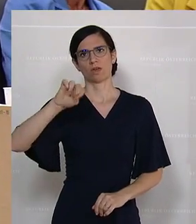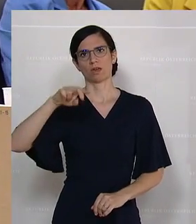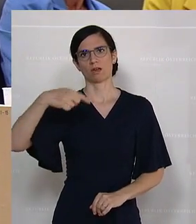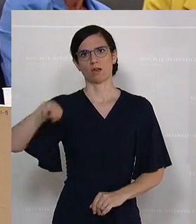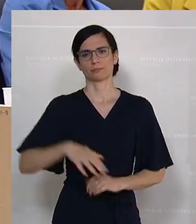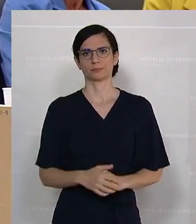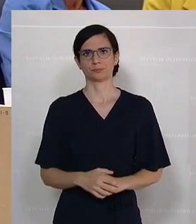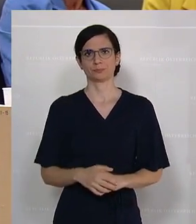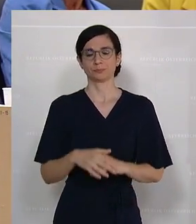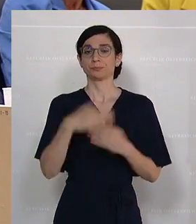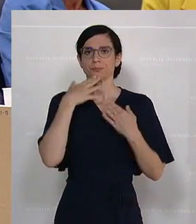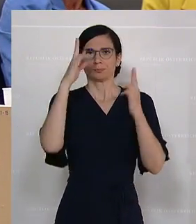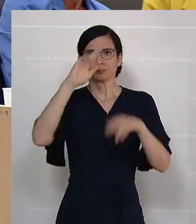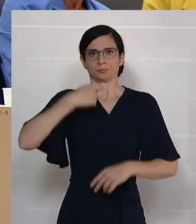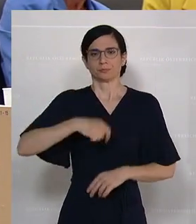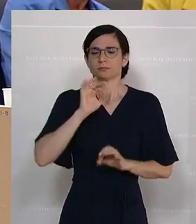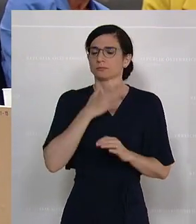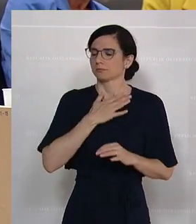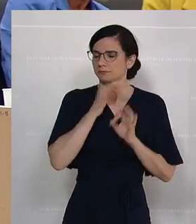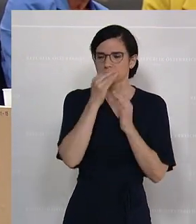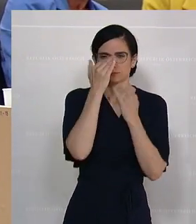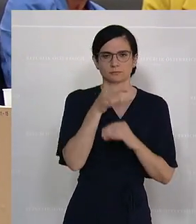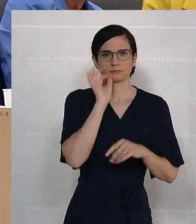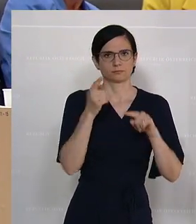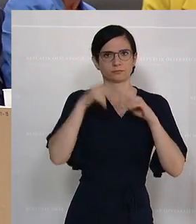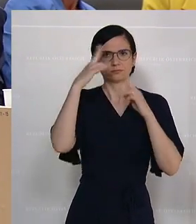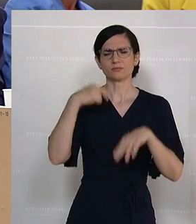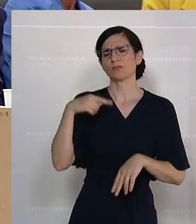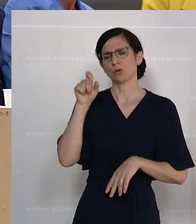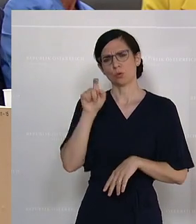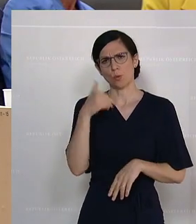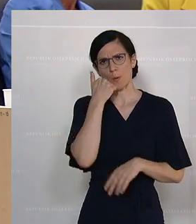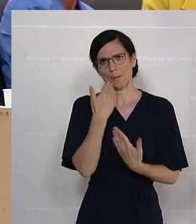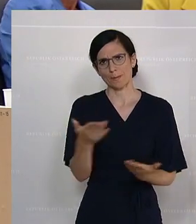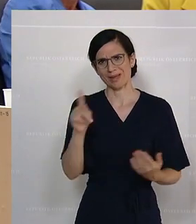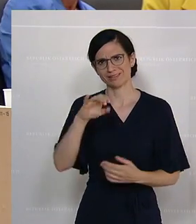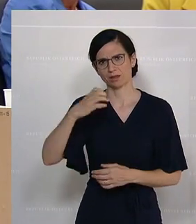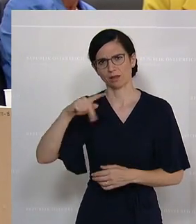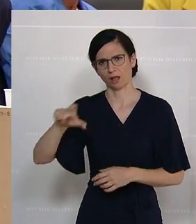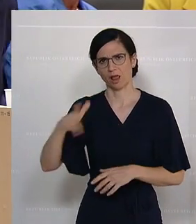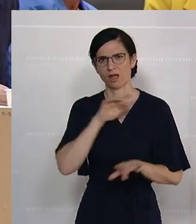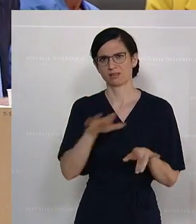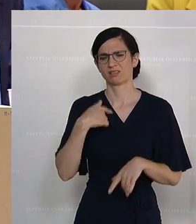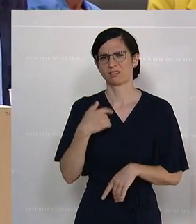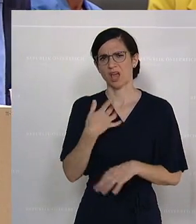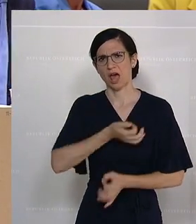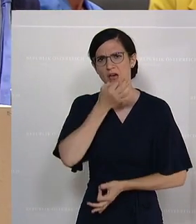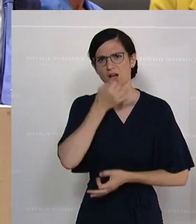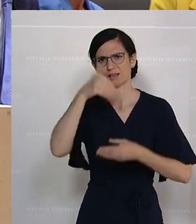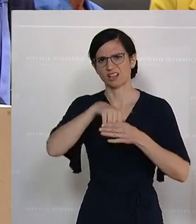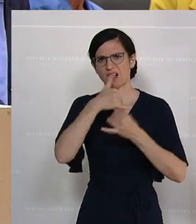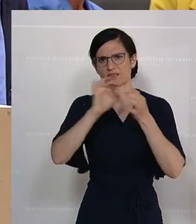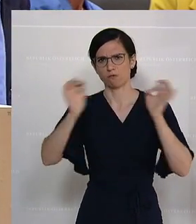danke präsident meine sehr geehrten damen und herren es um erster klub michael weiß ich die dreistigkeit der wortwahl gegenüber dem